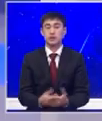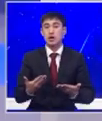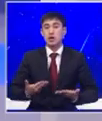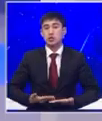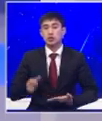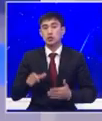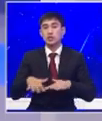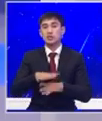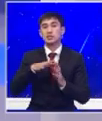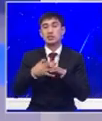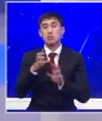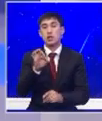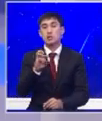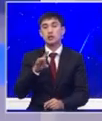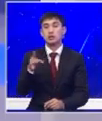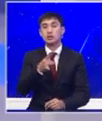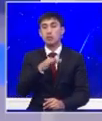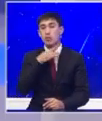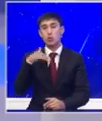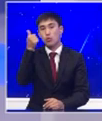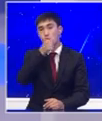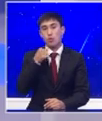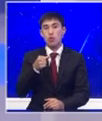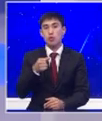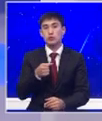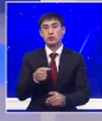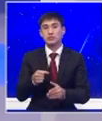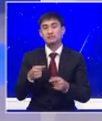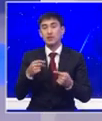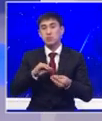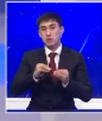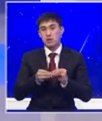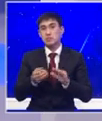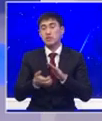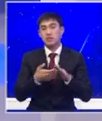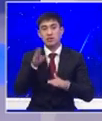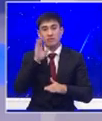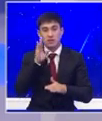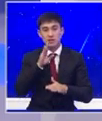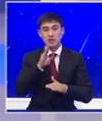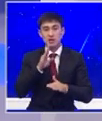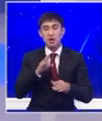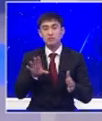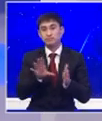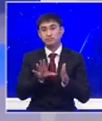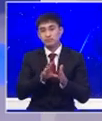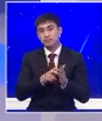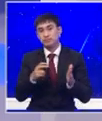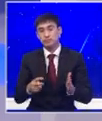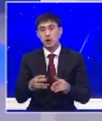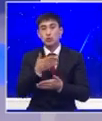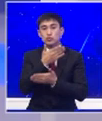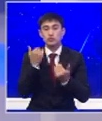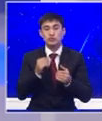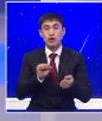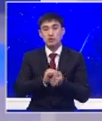Жители села Байдыбек Талгарского района уже многие годы вынуждены мириться с проблемами нехватки воды, перебоями электроэнергии и с